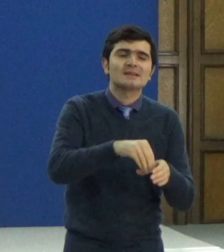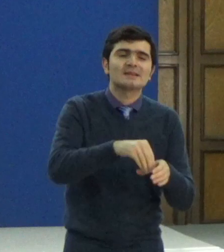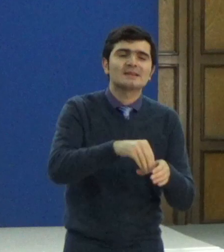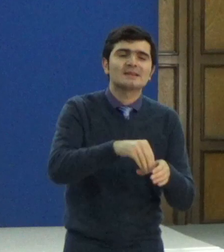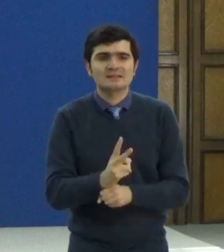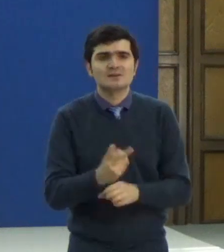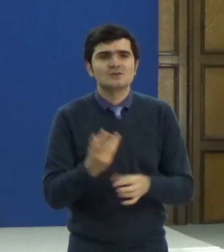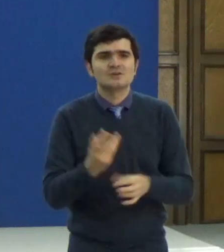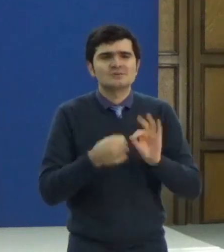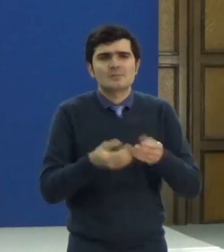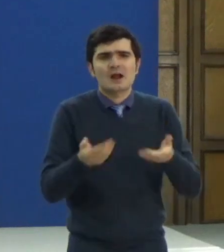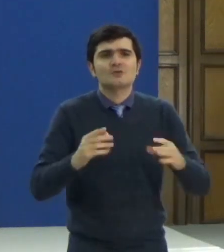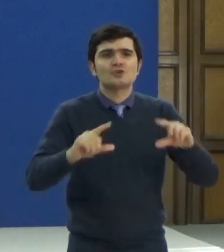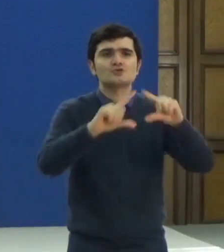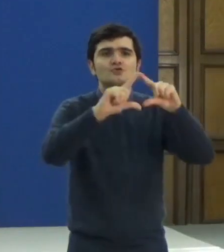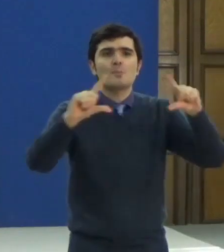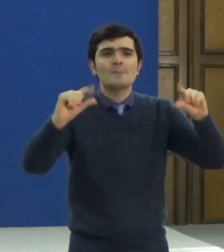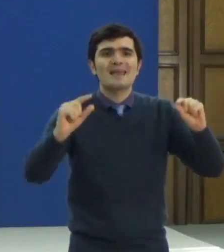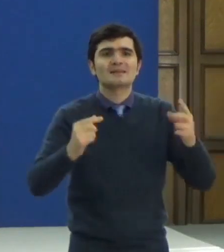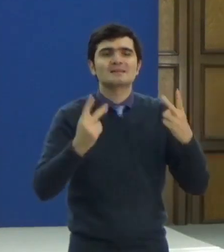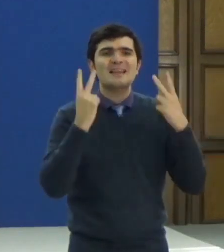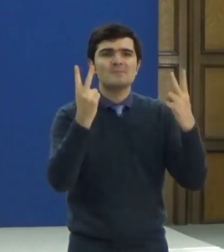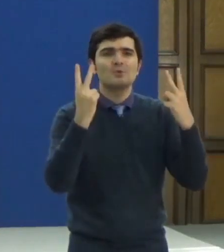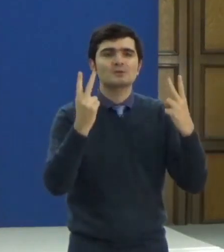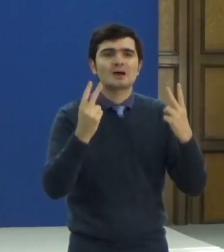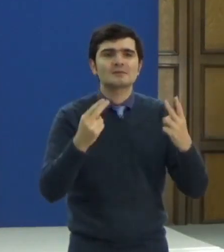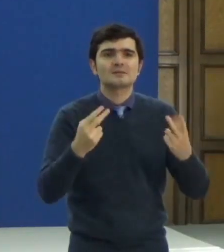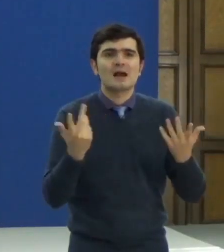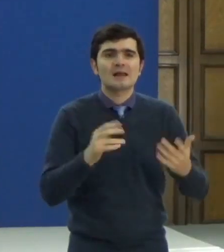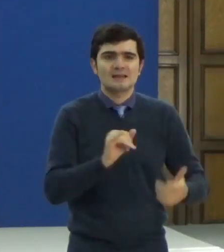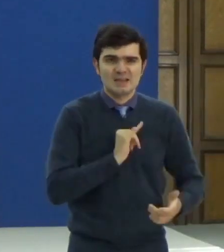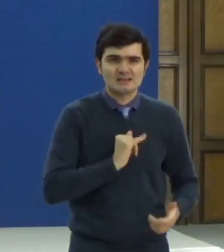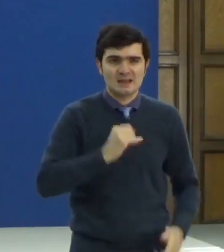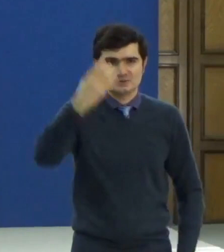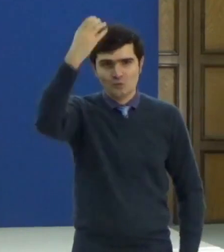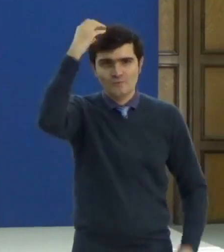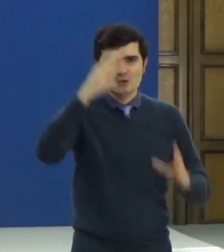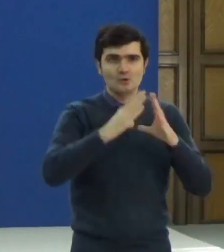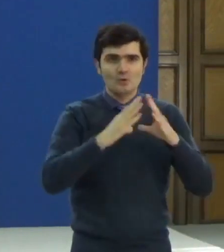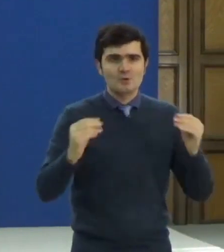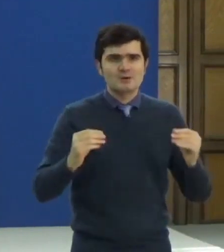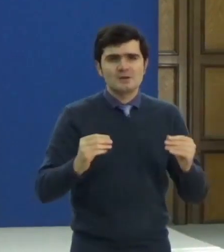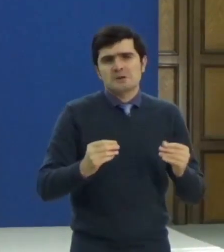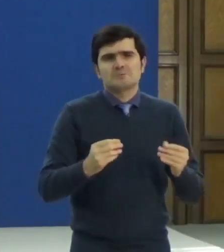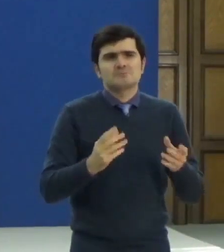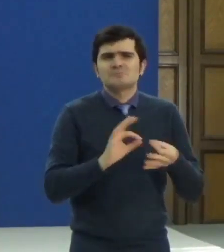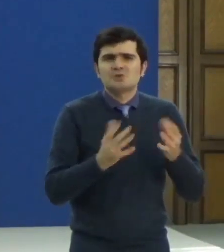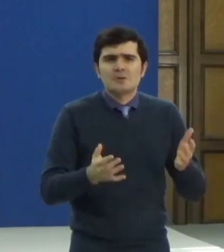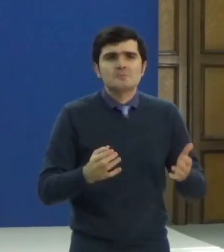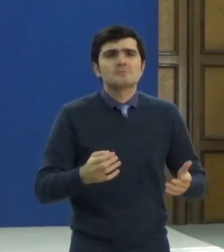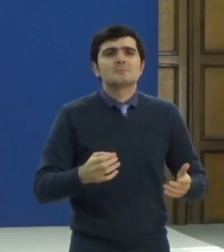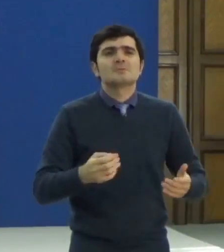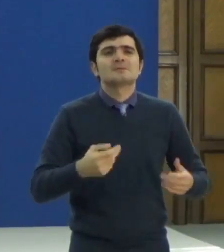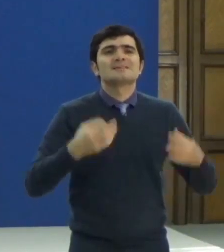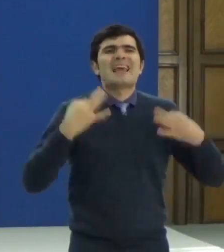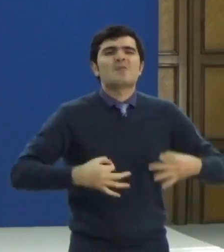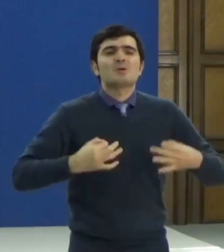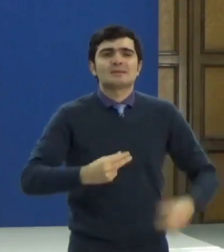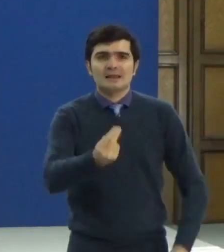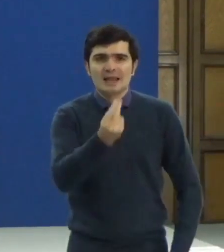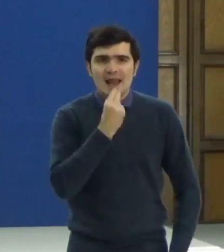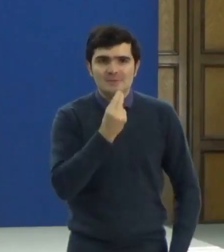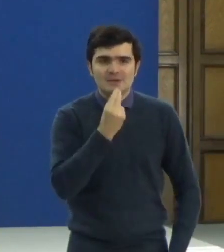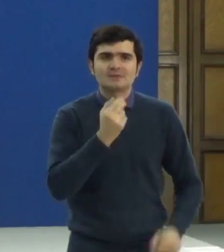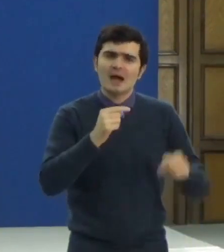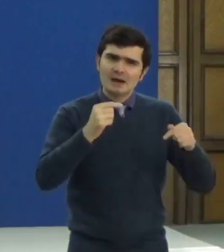încât un subiect important care preocupă Guvernul României, securitatea alimentară, să